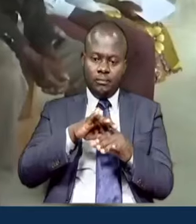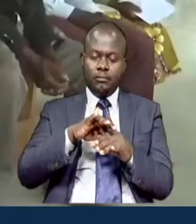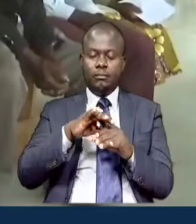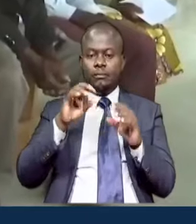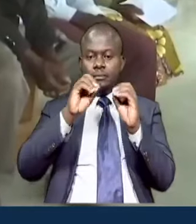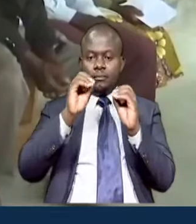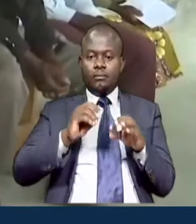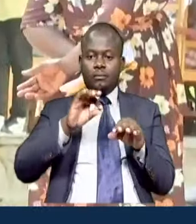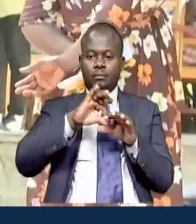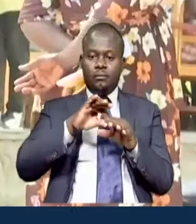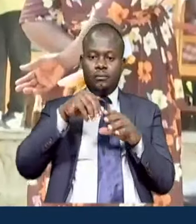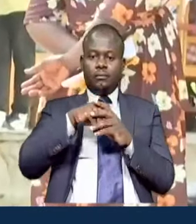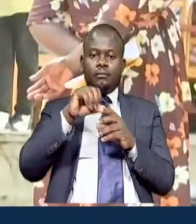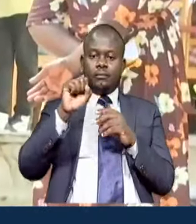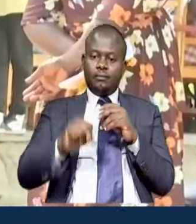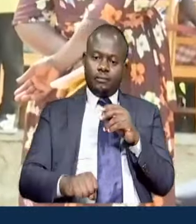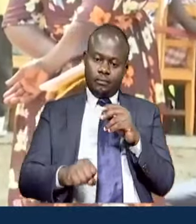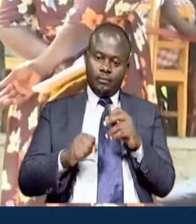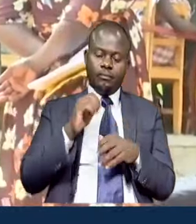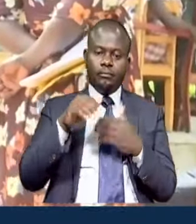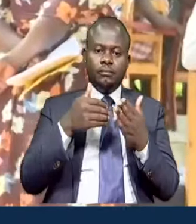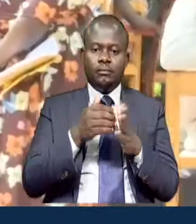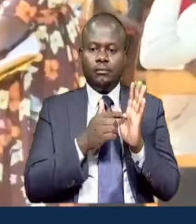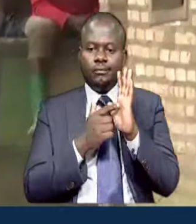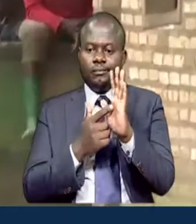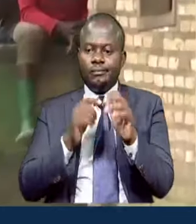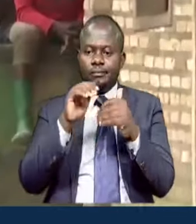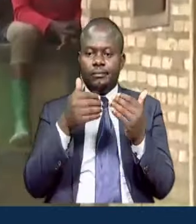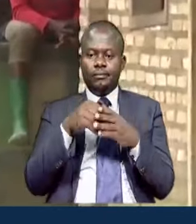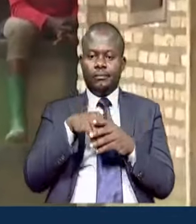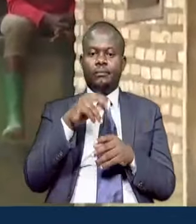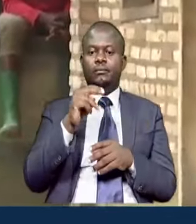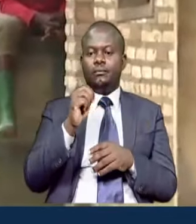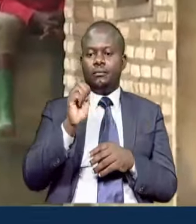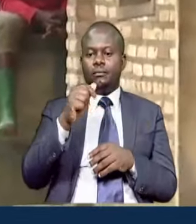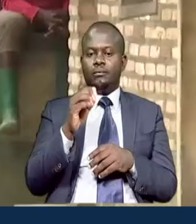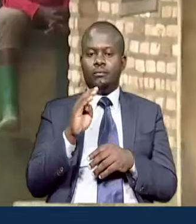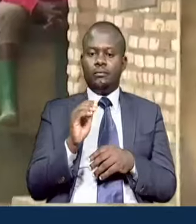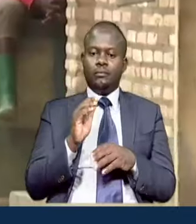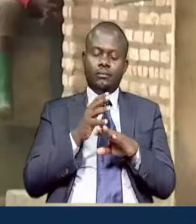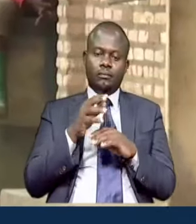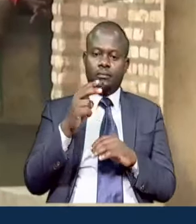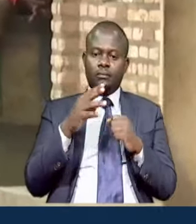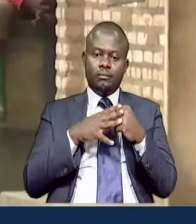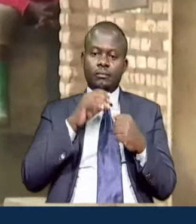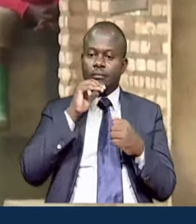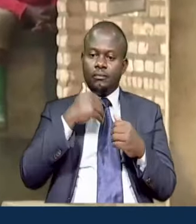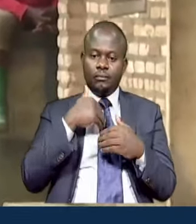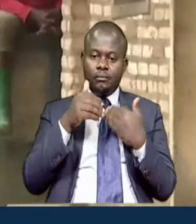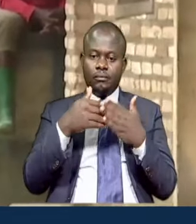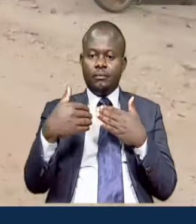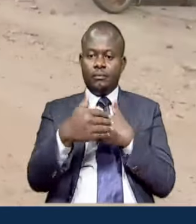biro by'itora mu ntara y'amajyepfo binagaragaza ko muri Nyamagabe site 29 zidafite